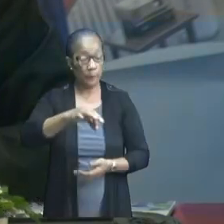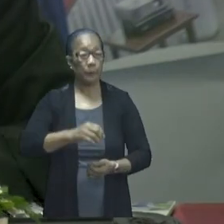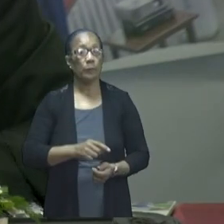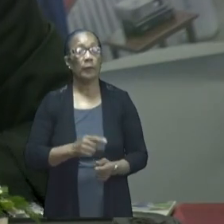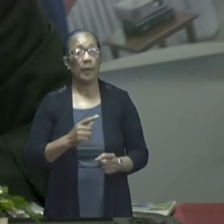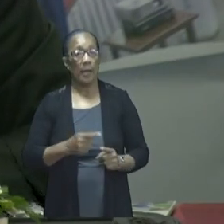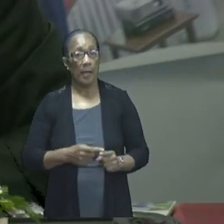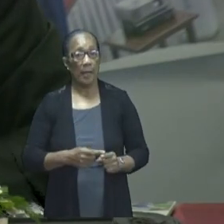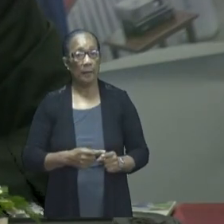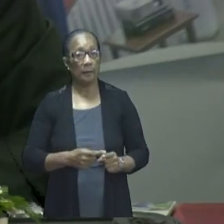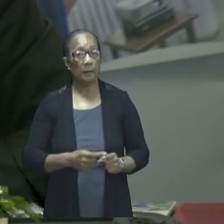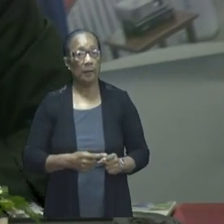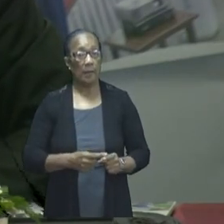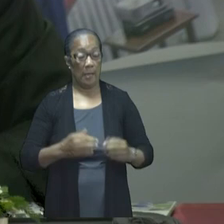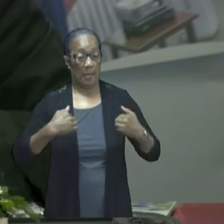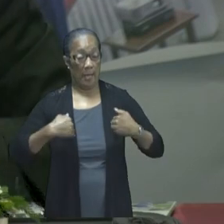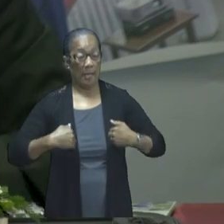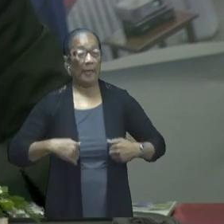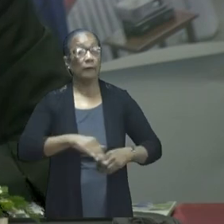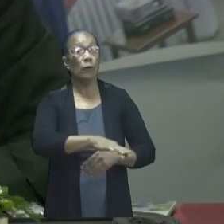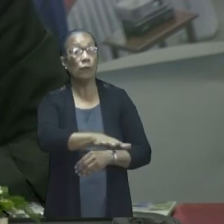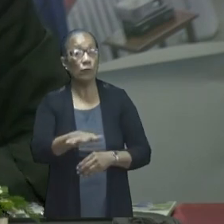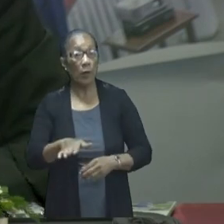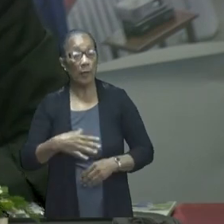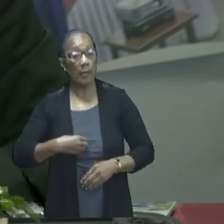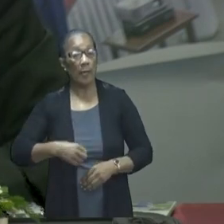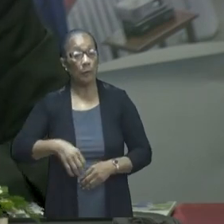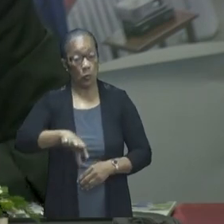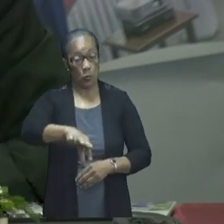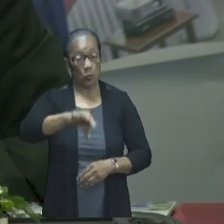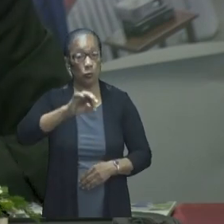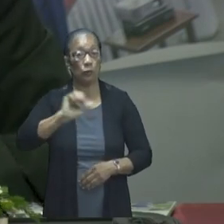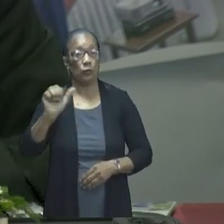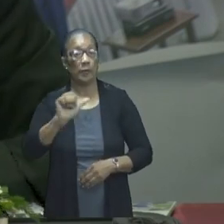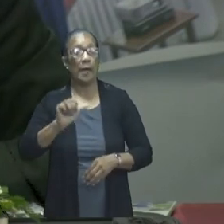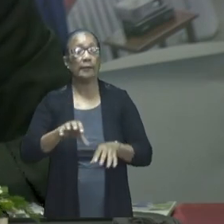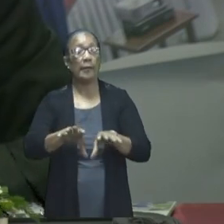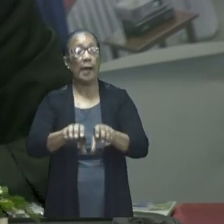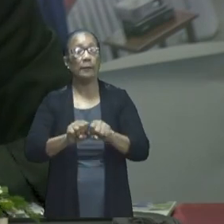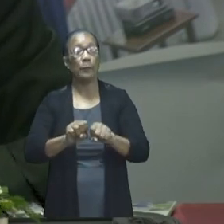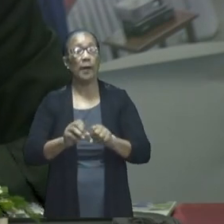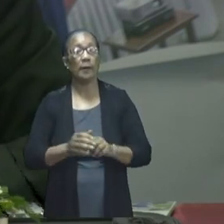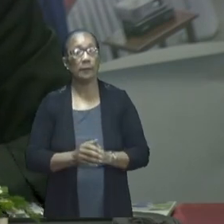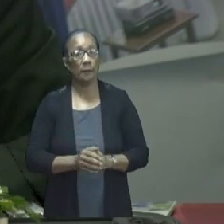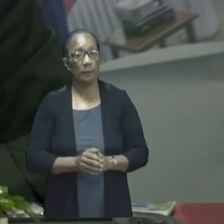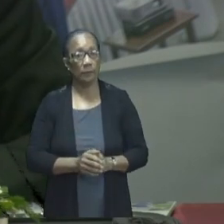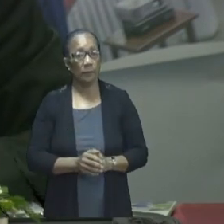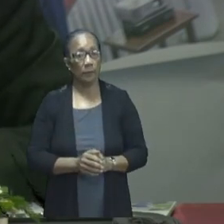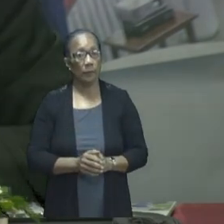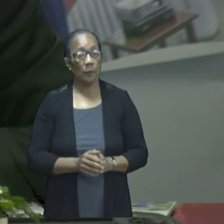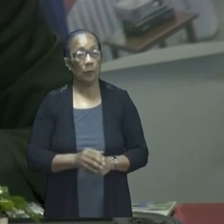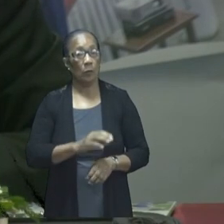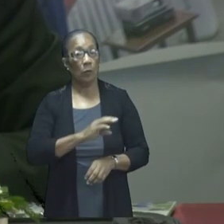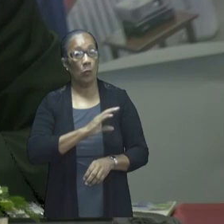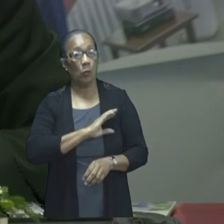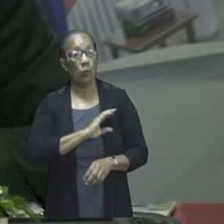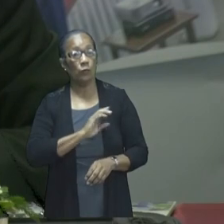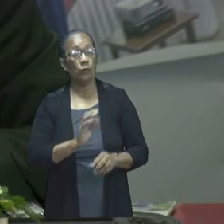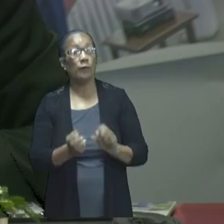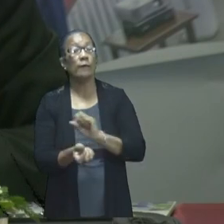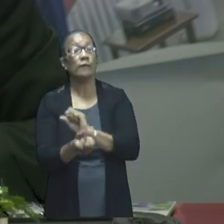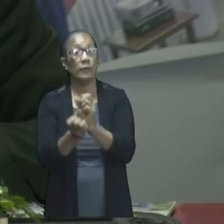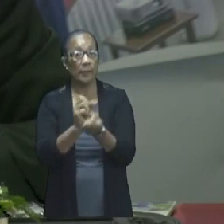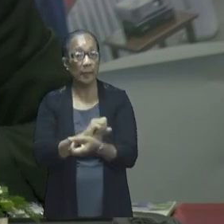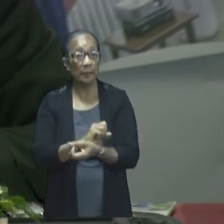daarmee heeft het volk gekozen voor een andere aanpak vormgever kozen voor een verandering van